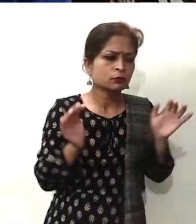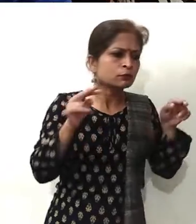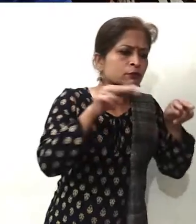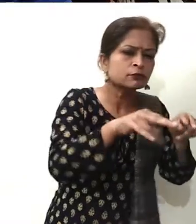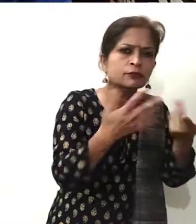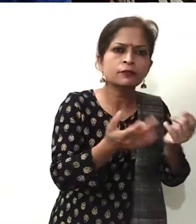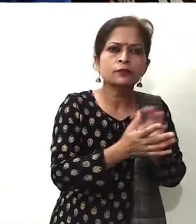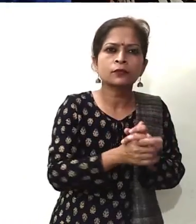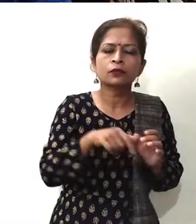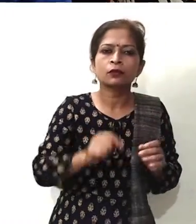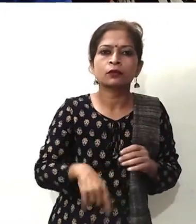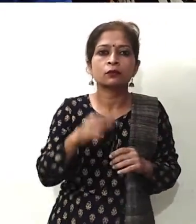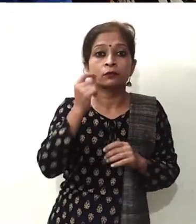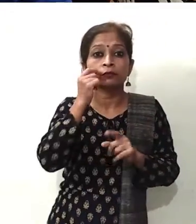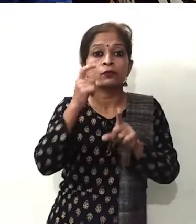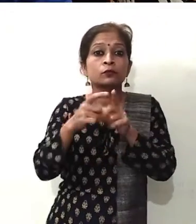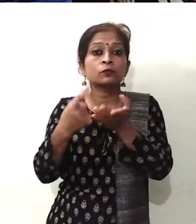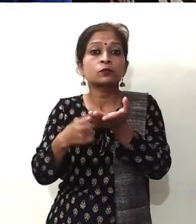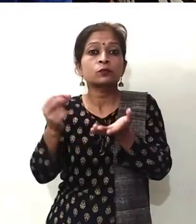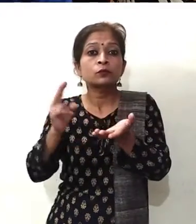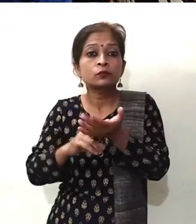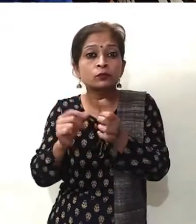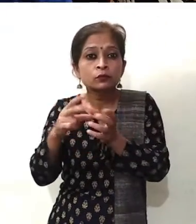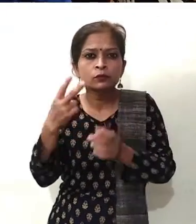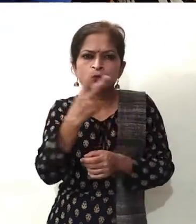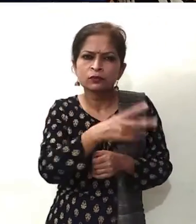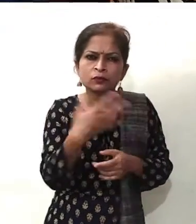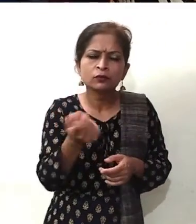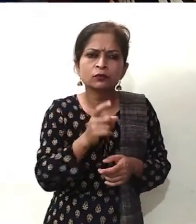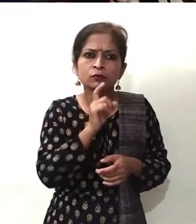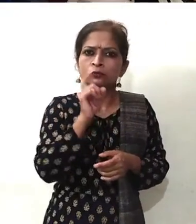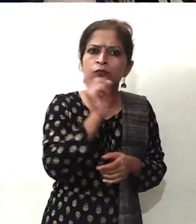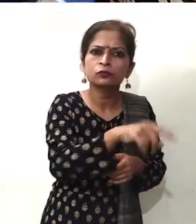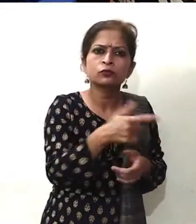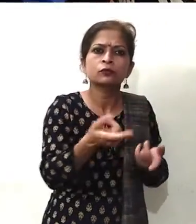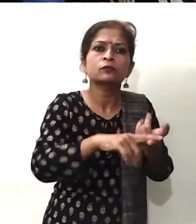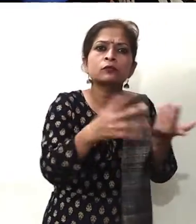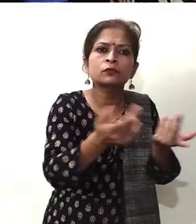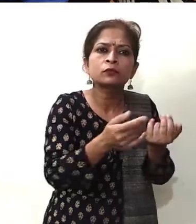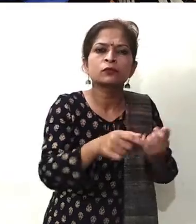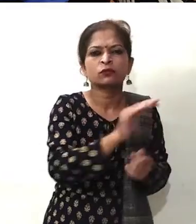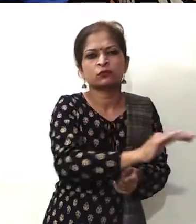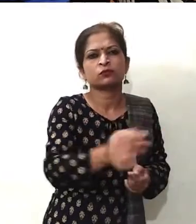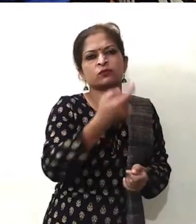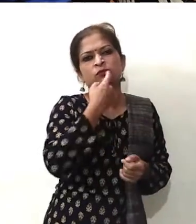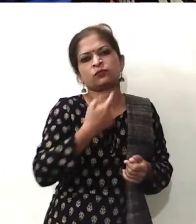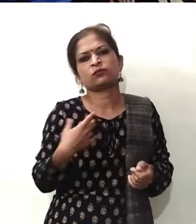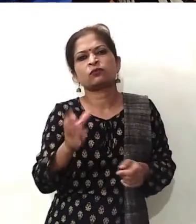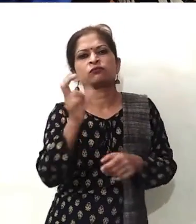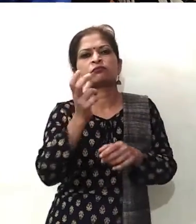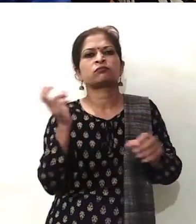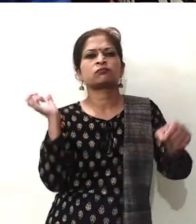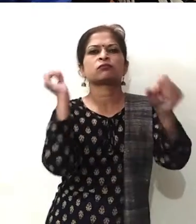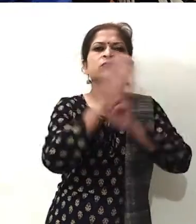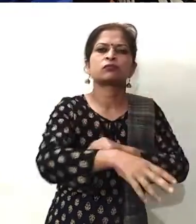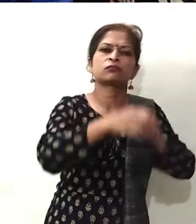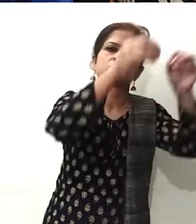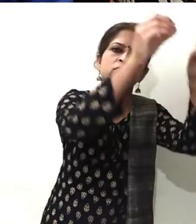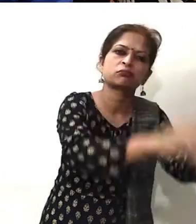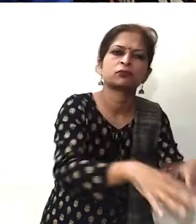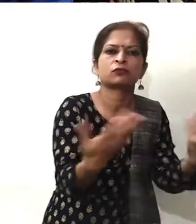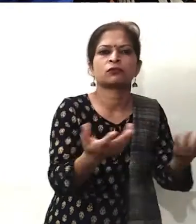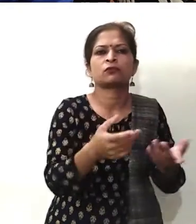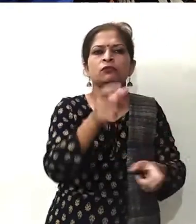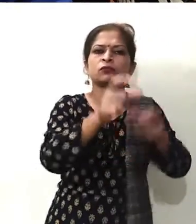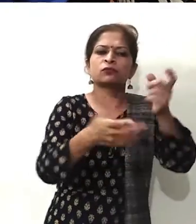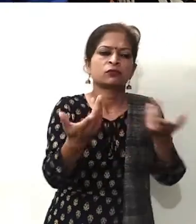तो आचार्य द्रोण ने बोला क्या हुआ, अपनी बेटी की याद आई होगी। तो बच्चे बोले कि अरे हमारा ज्ञान चला गया कुएं के अंदर, कैसे लाए कैसे लाए, सैनिक भी खड़े हैं,